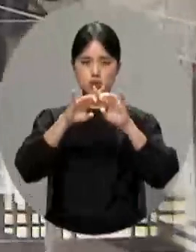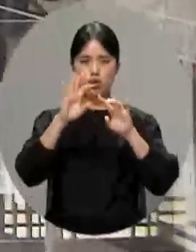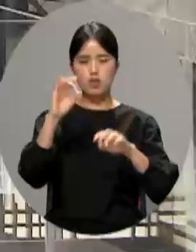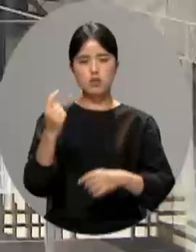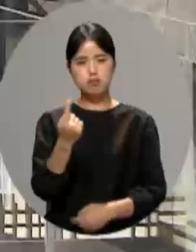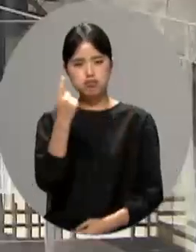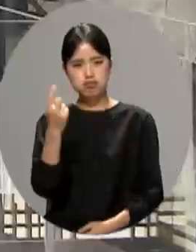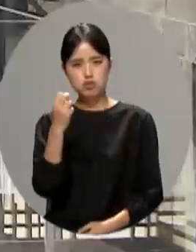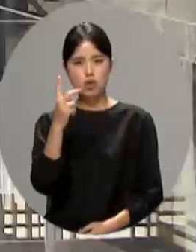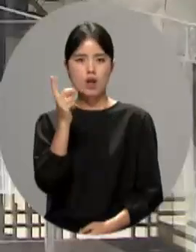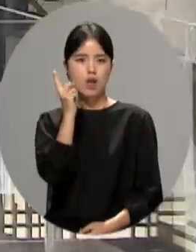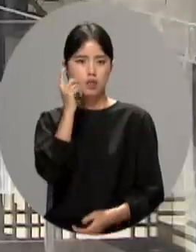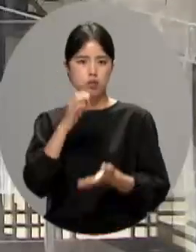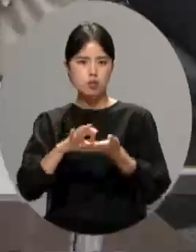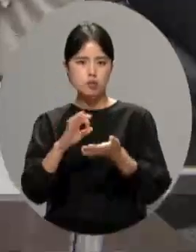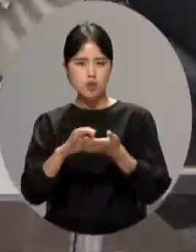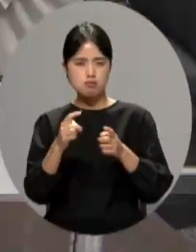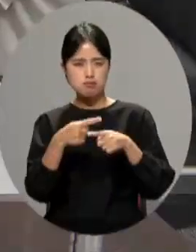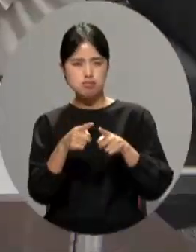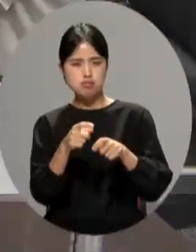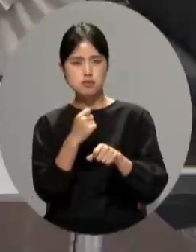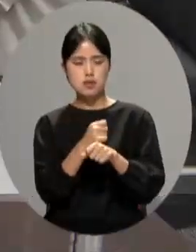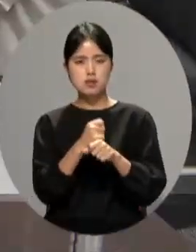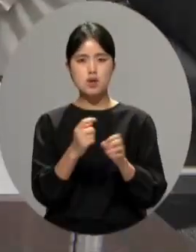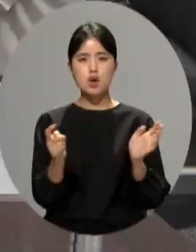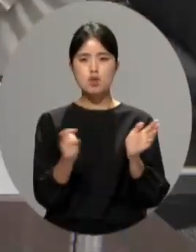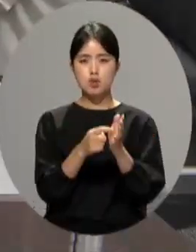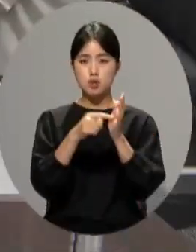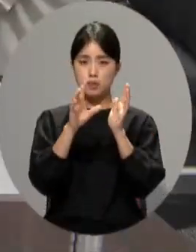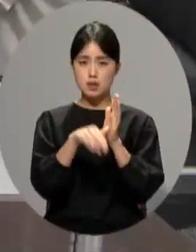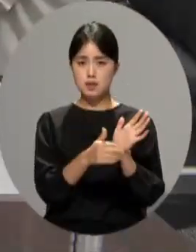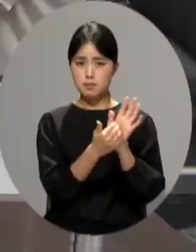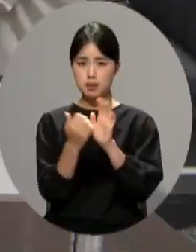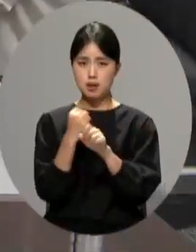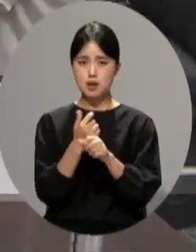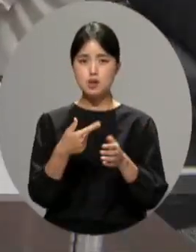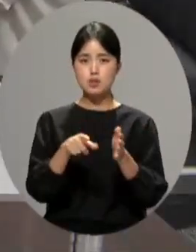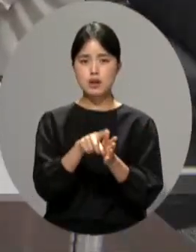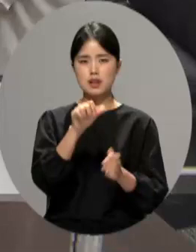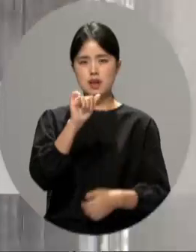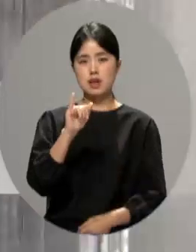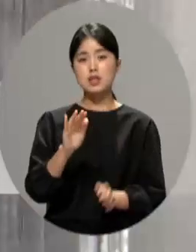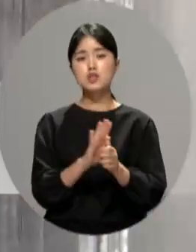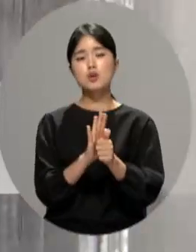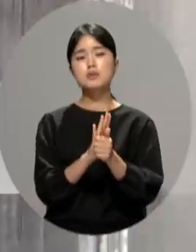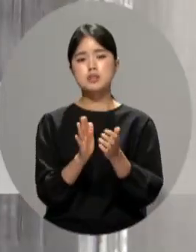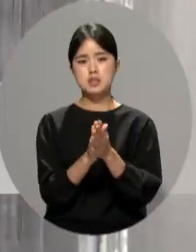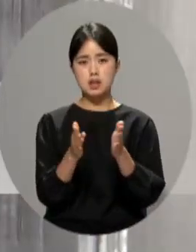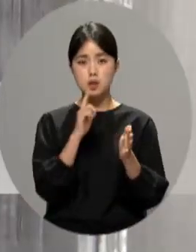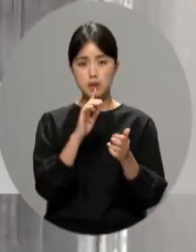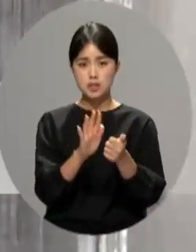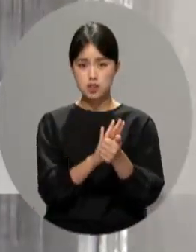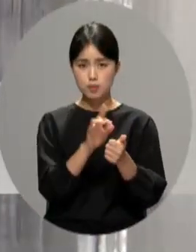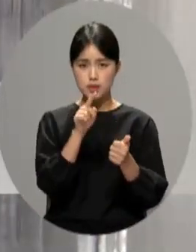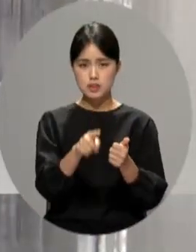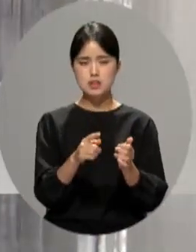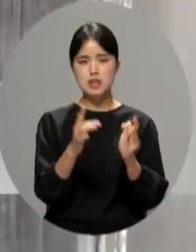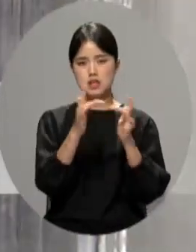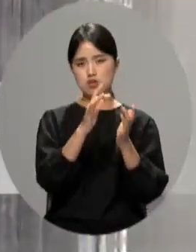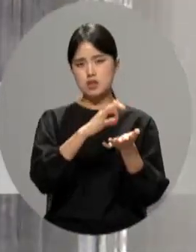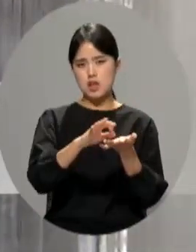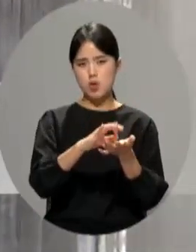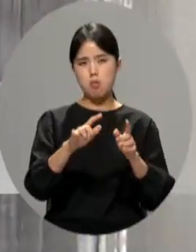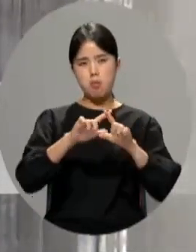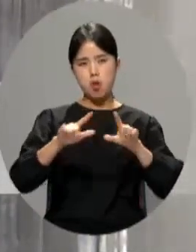데이터를 분석해 위급 상황에 대처하는 인공지능 서비스를 개시한다고 밝혔습니다. 서비스는 데이터 분석을 통해